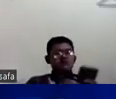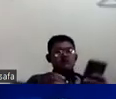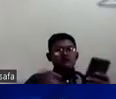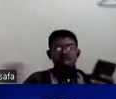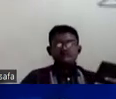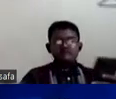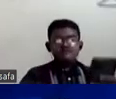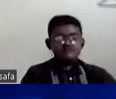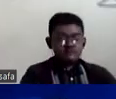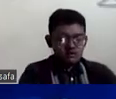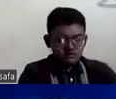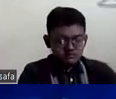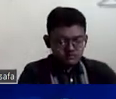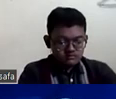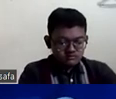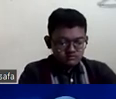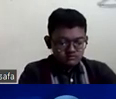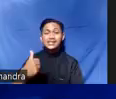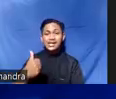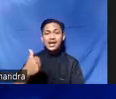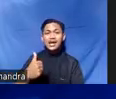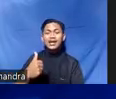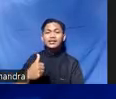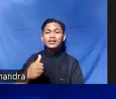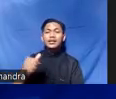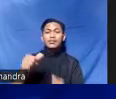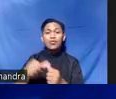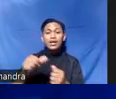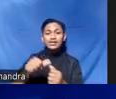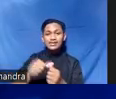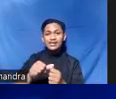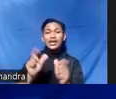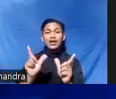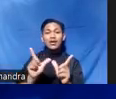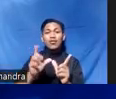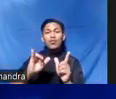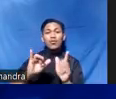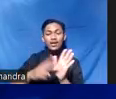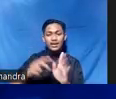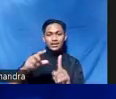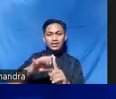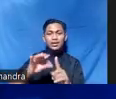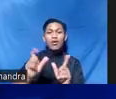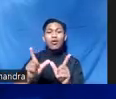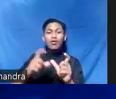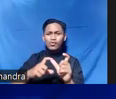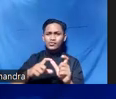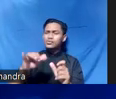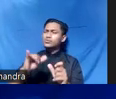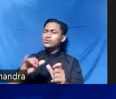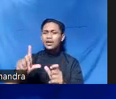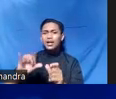ini juga bisa dipasang di Windows Linux Selain itu aplikasi ini juga support